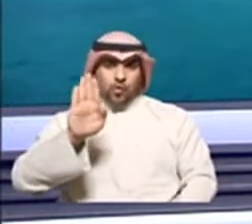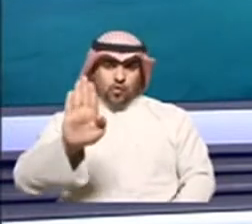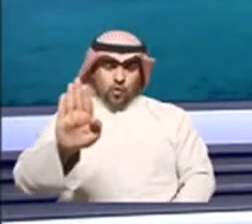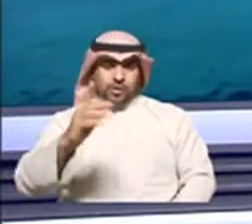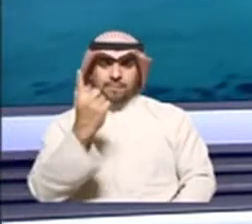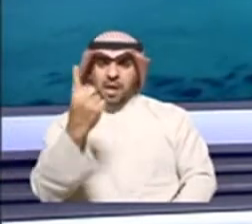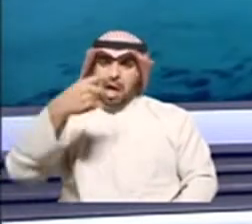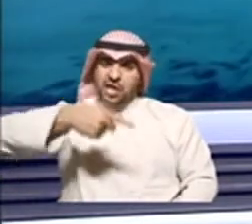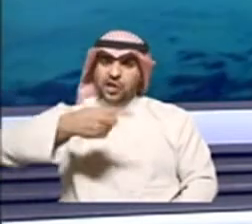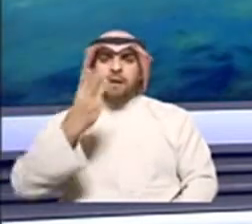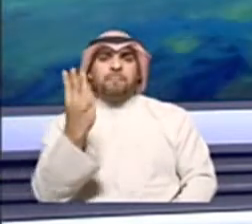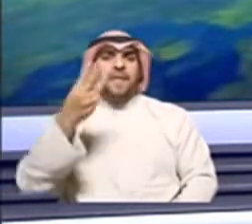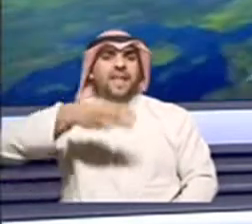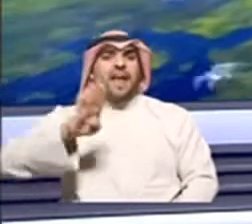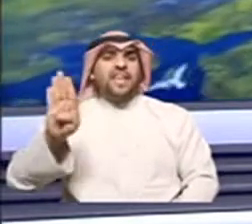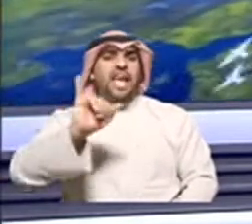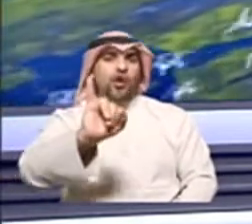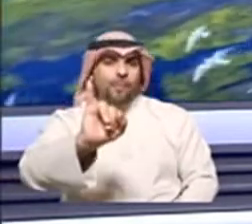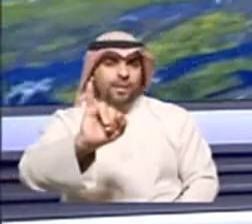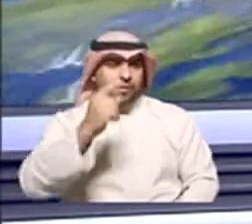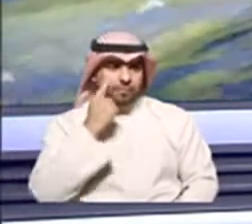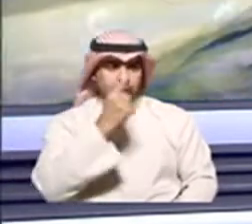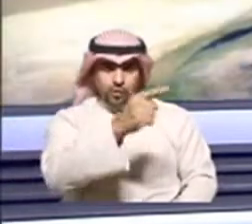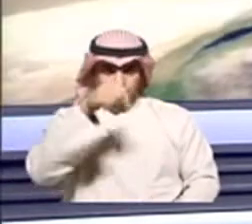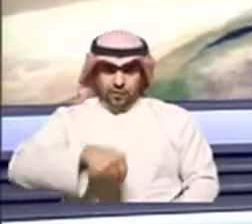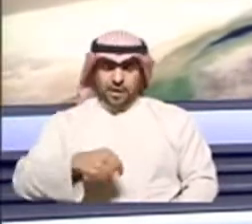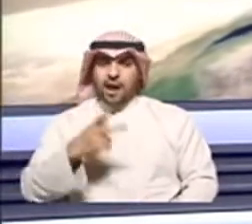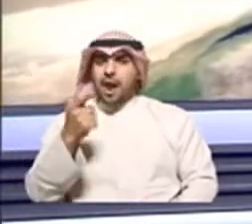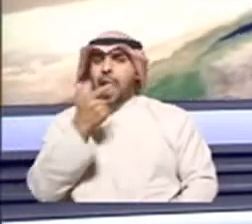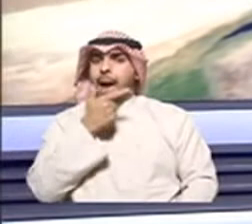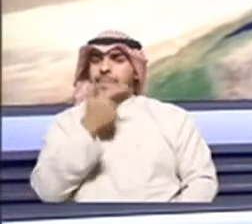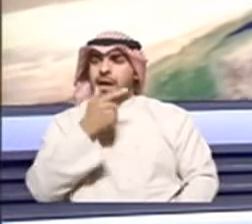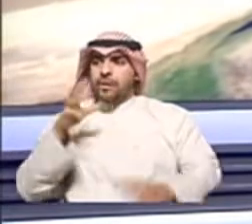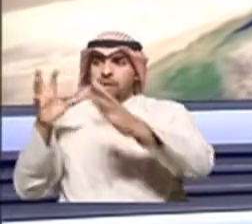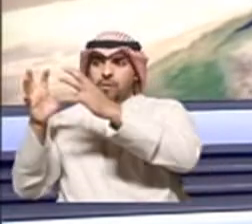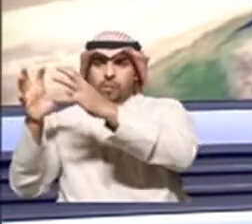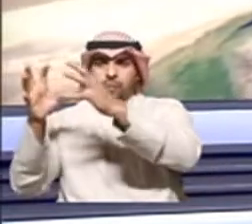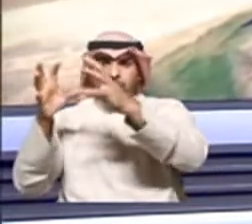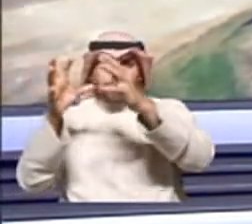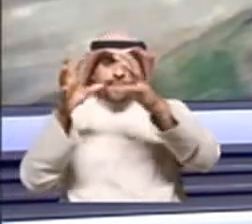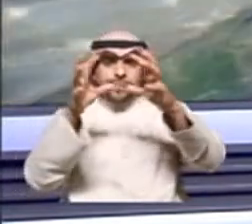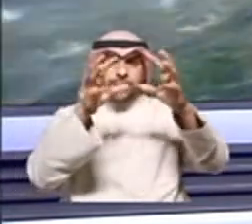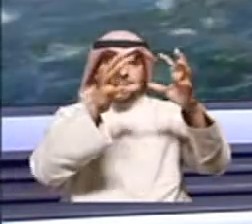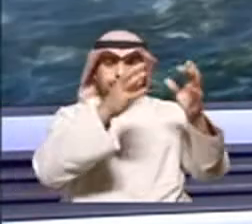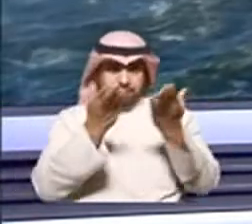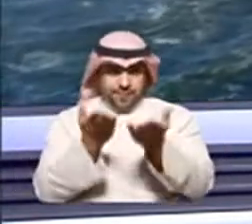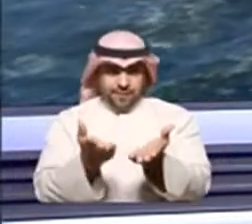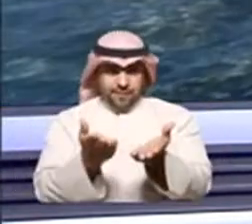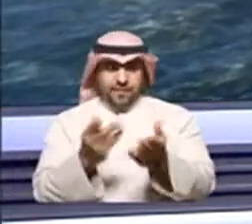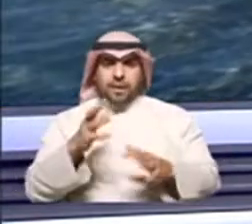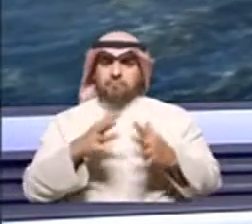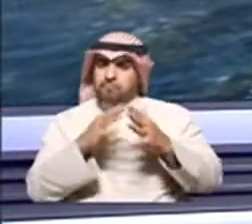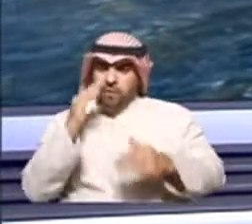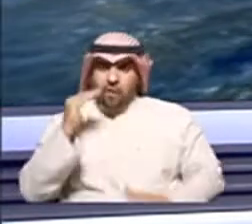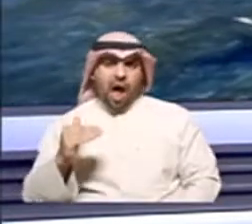10 إلى 30 كيلومتر في الساعة، عبور السحب راح يستمر ويانا بين الحين والآخر. درجة الحرارة العظمى متوقع أن تصل 27 درجة مئوية